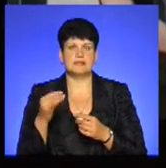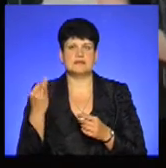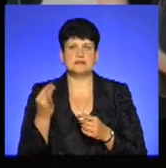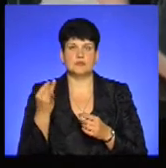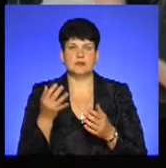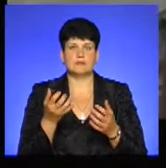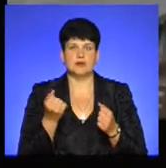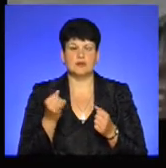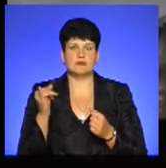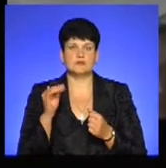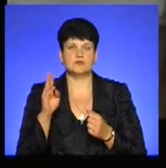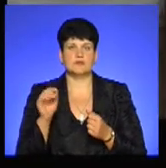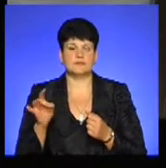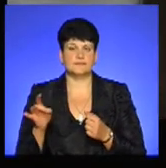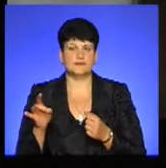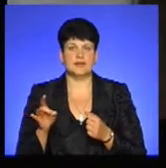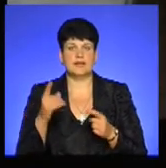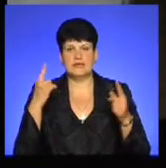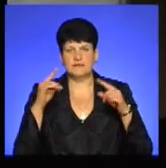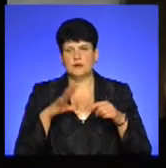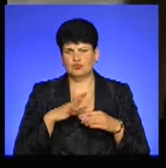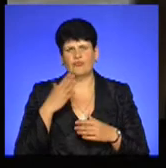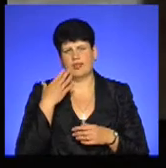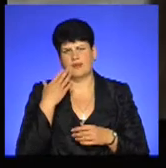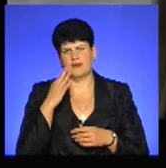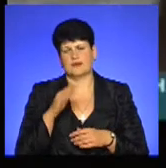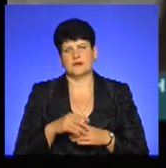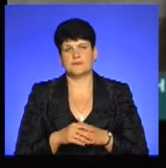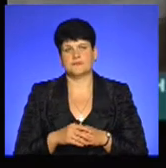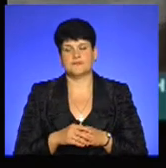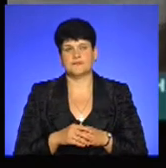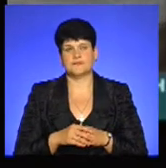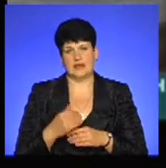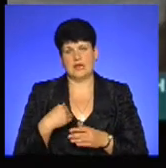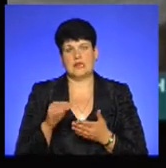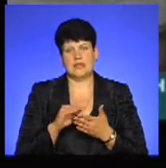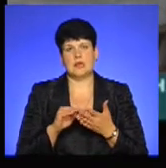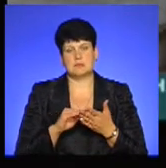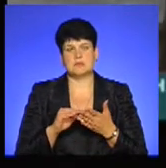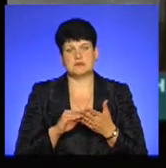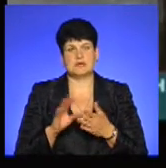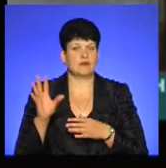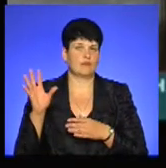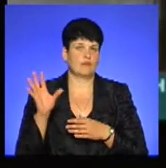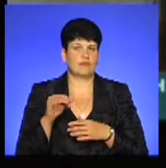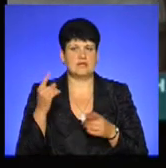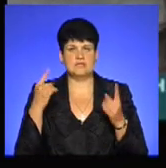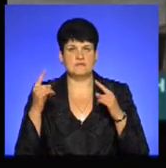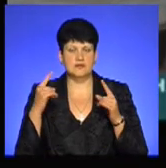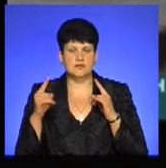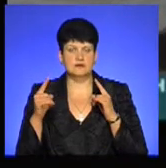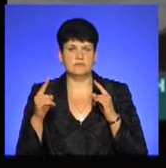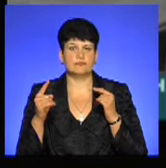брала Ірину Шпак. Твір був легким. Я написала весь твір, бо